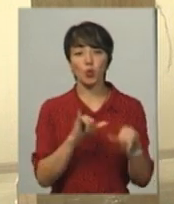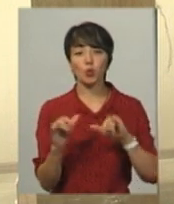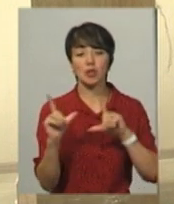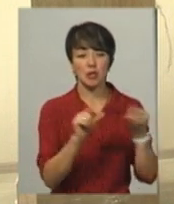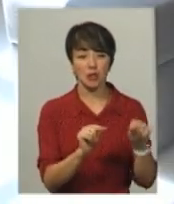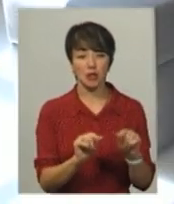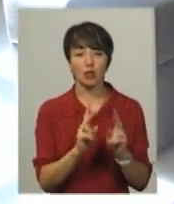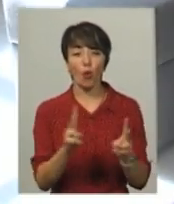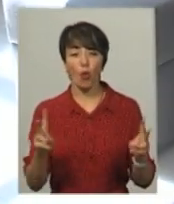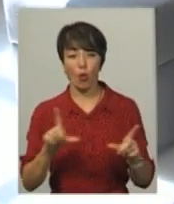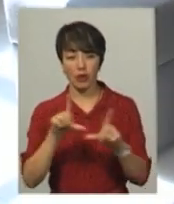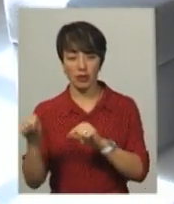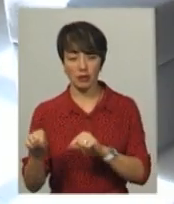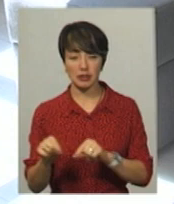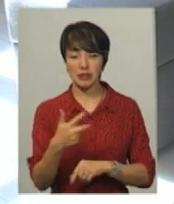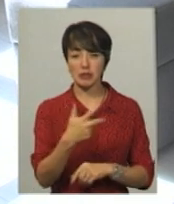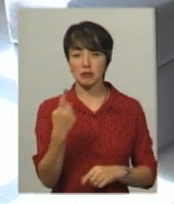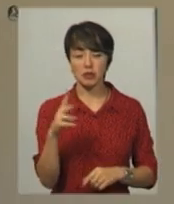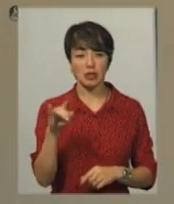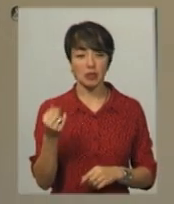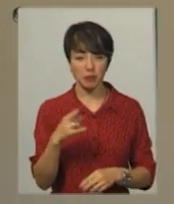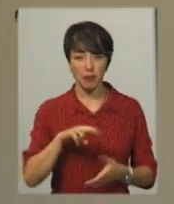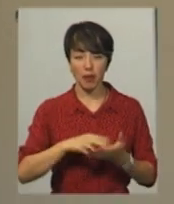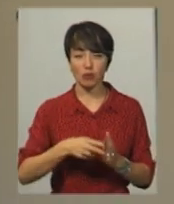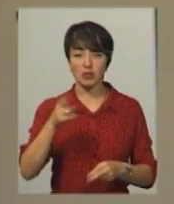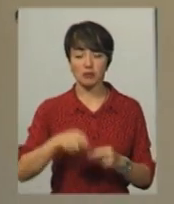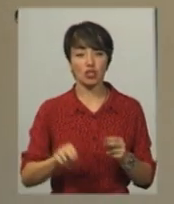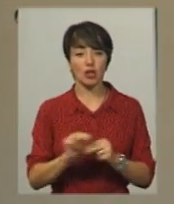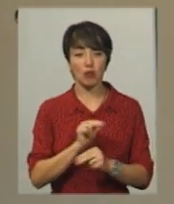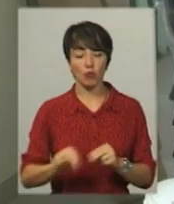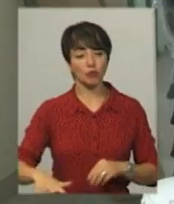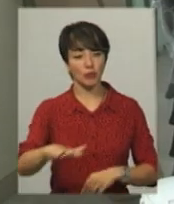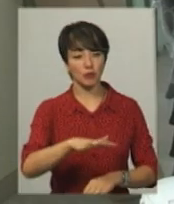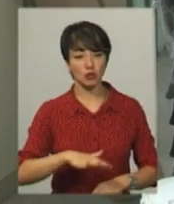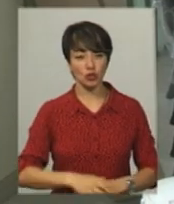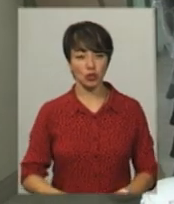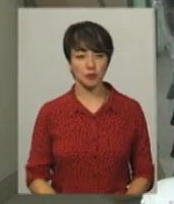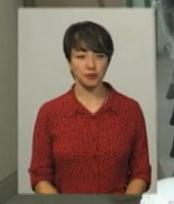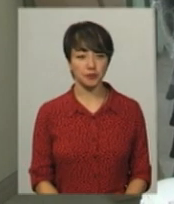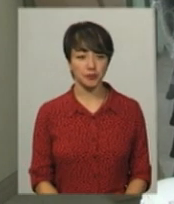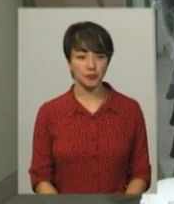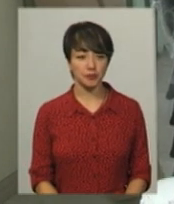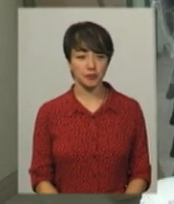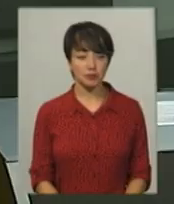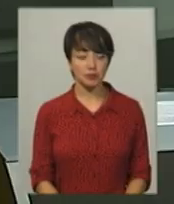кого їхати. 31 липня волонтери планують завершити ремонт приміщення. Світлана Поробок, Іван Мовчан, новини.